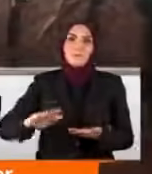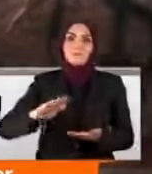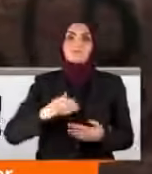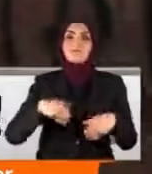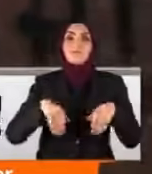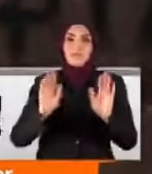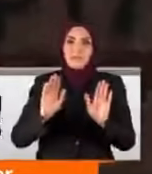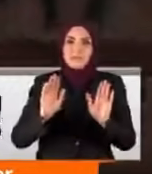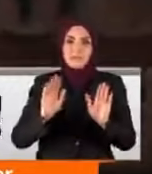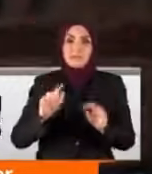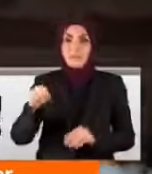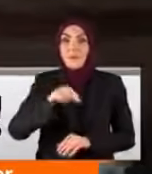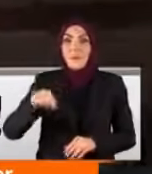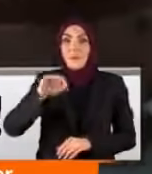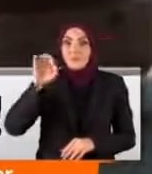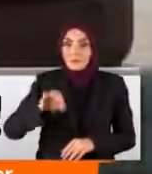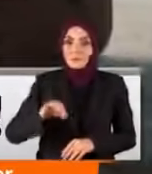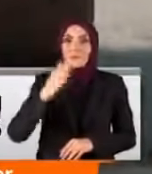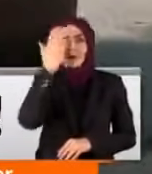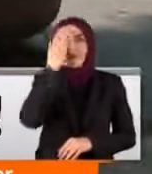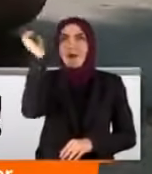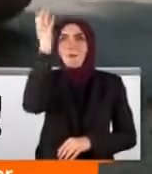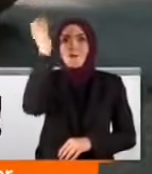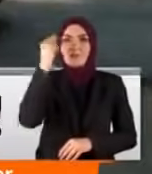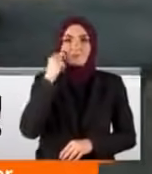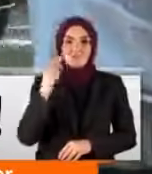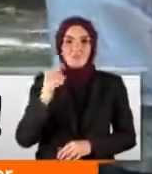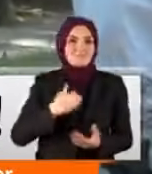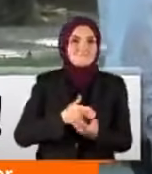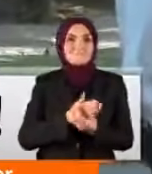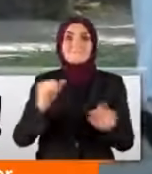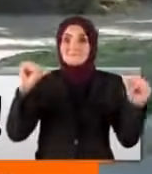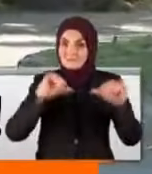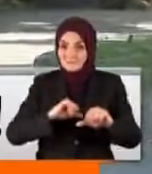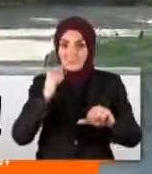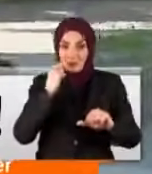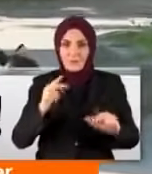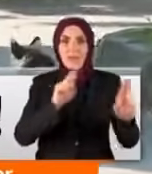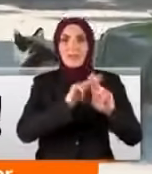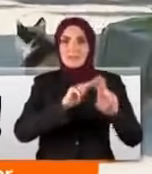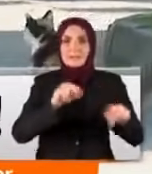kara ambulansların yetişemediği yerlere işte bu elektrikli, bisikletli